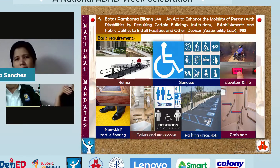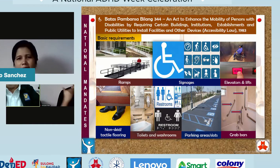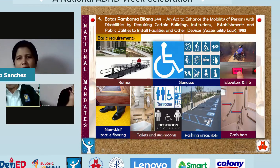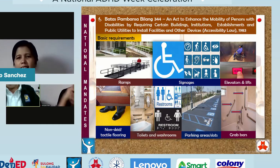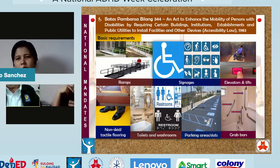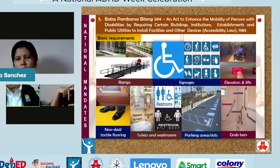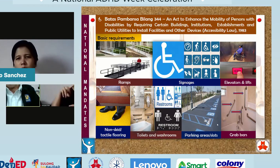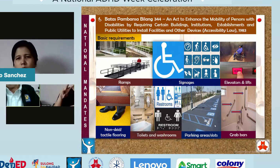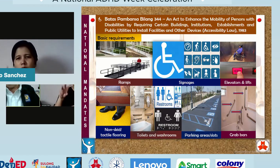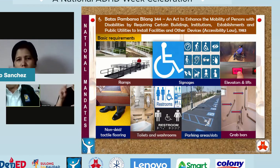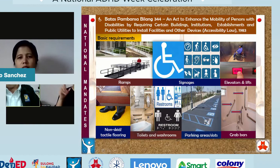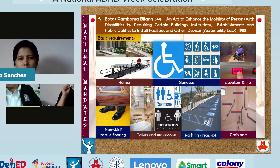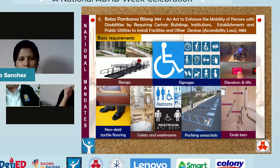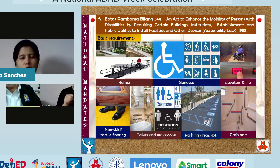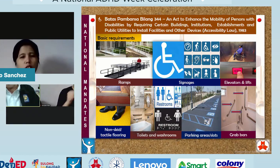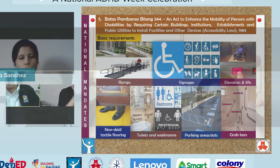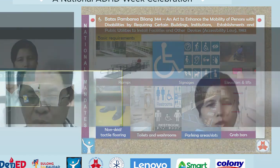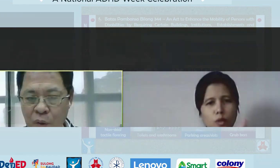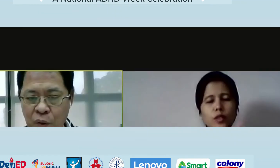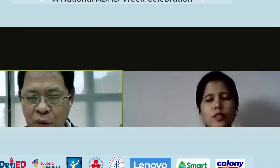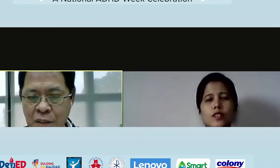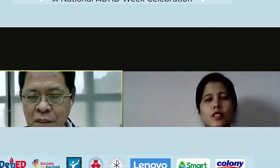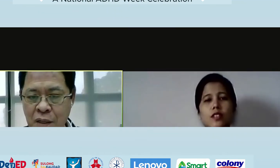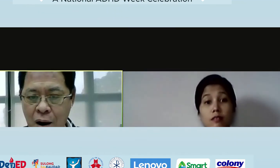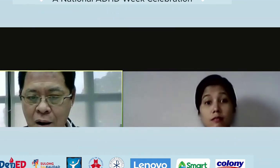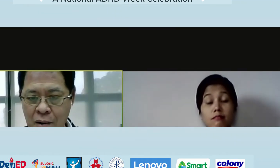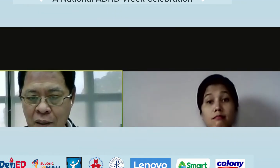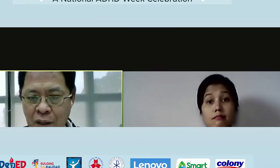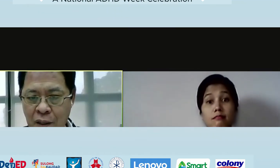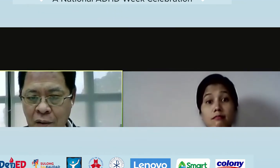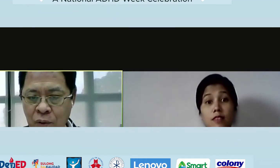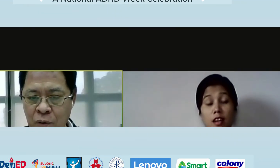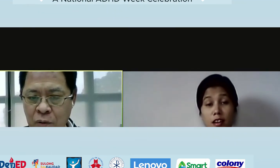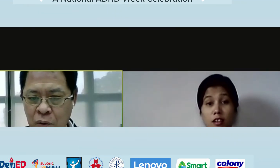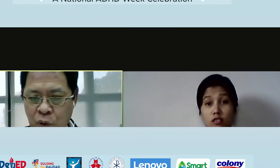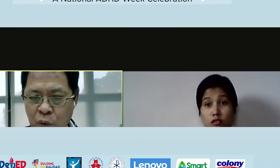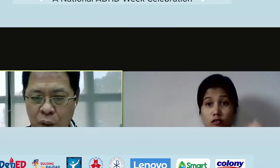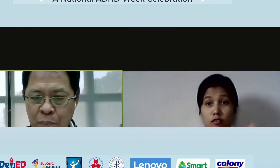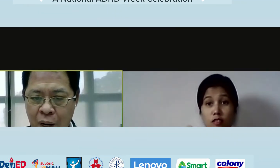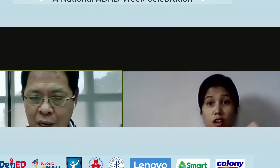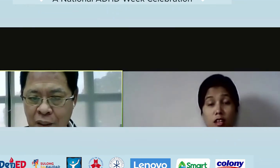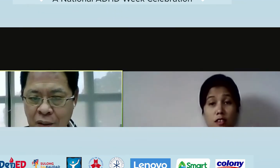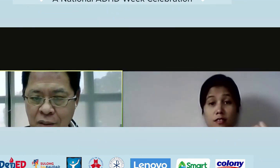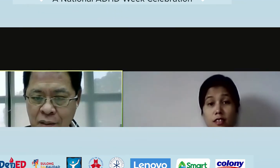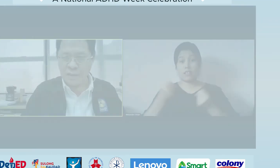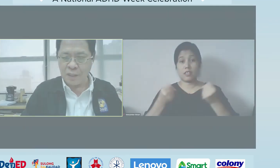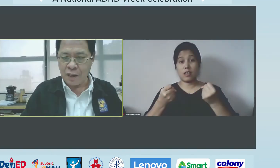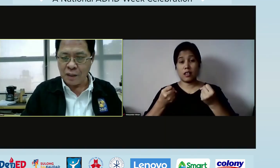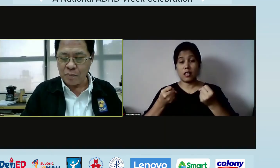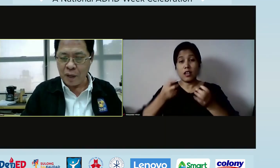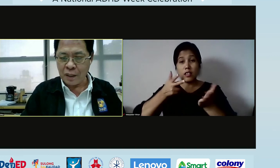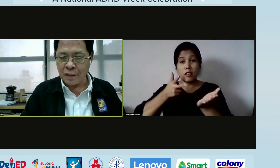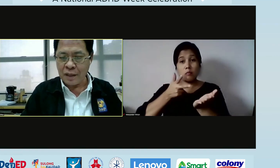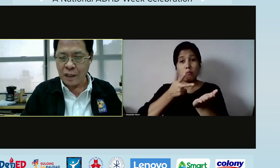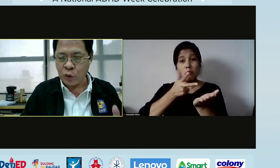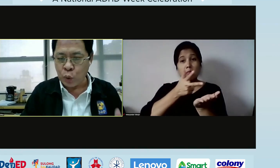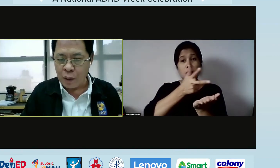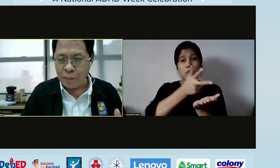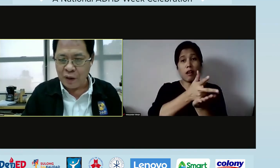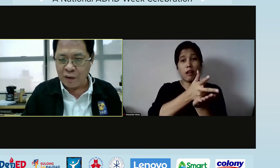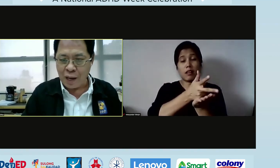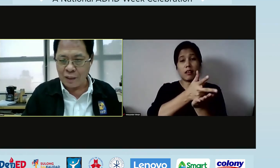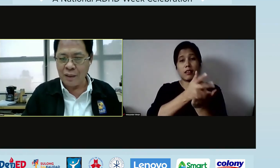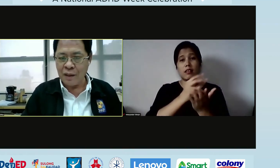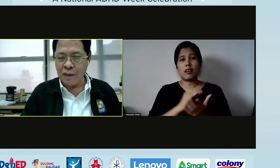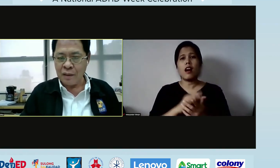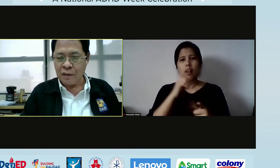o meron ka, you are driving your motorized car and then you will park in this designated parking slot. You